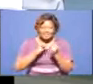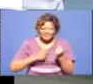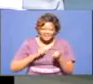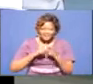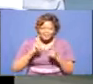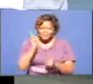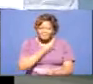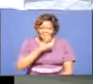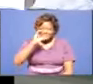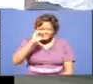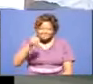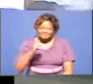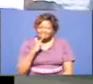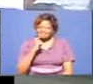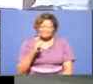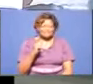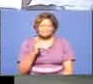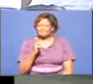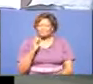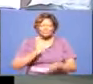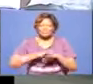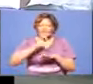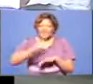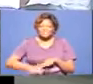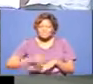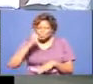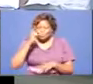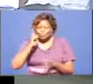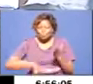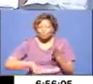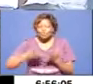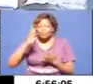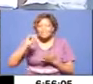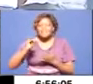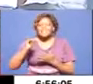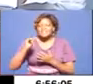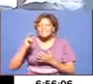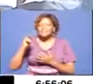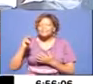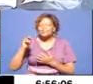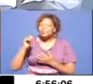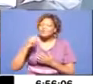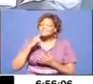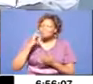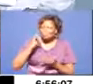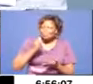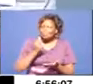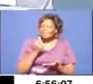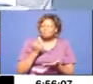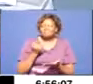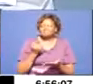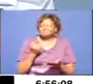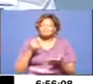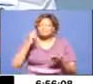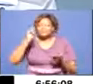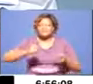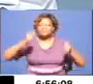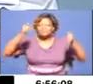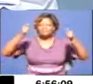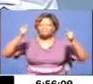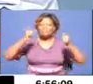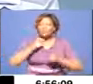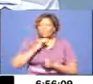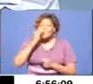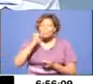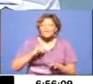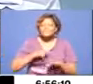Martha Koome amekosoa wito uliotolewa na aliyekuwa jaji mkuu Willy Mutunga kwamba majaji wagome kulalamikia hali ya serikali kuu ya kukaidi